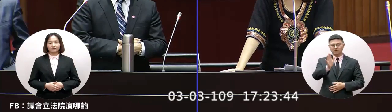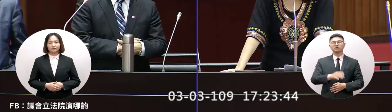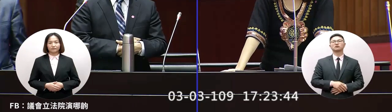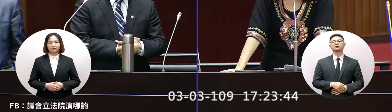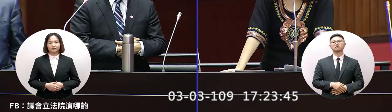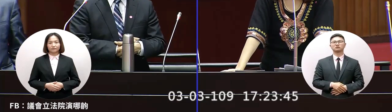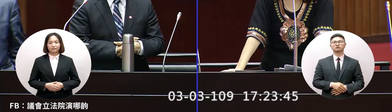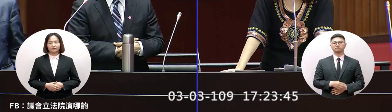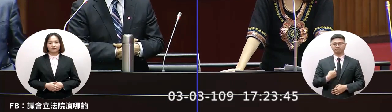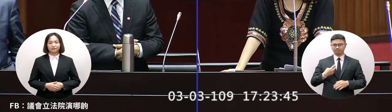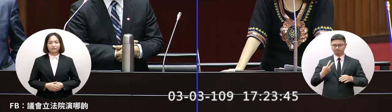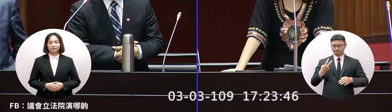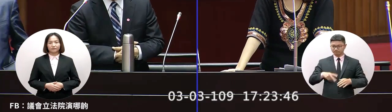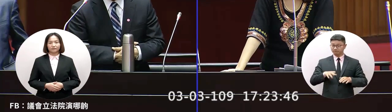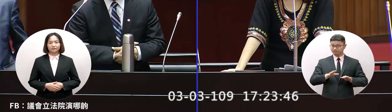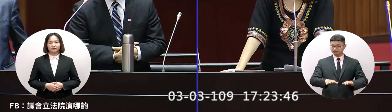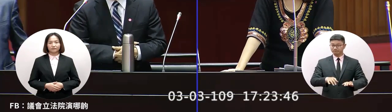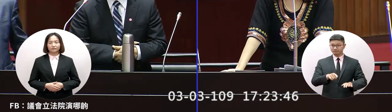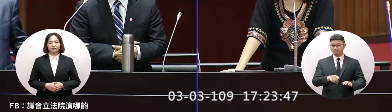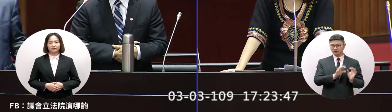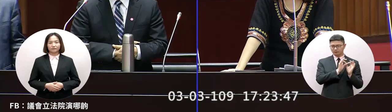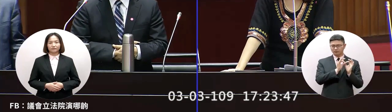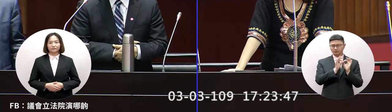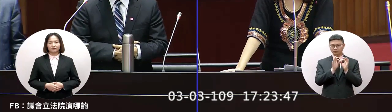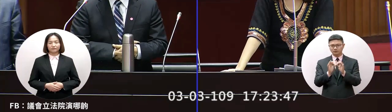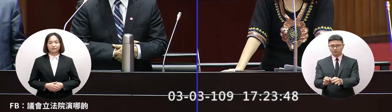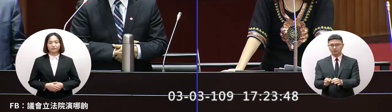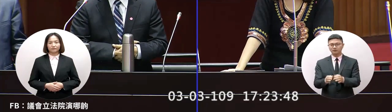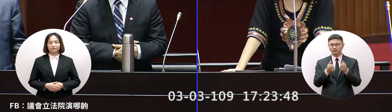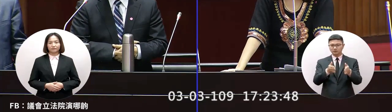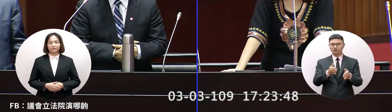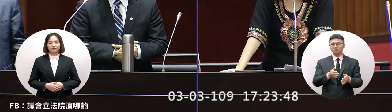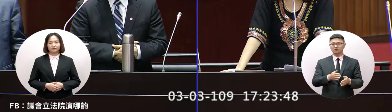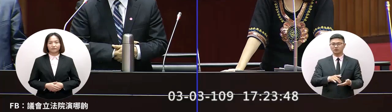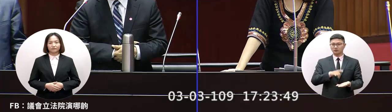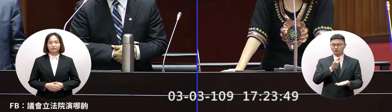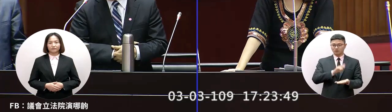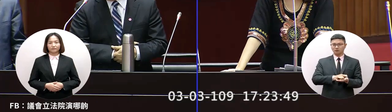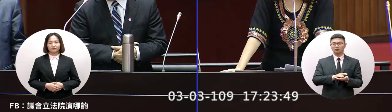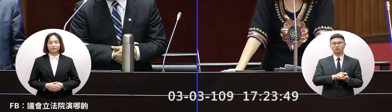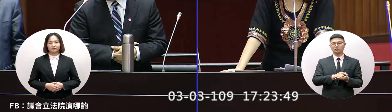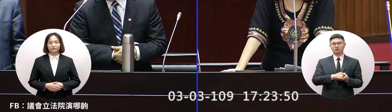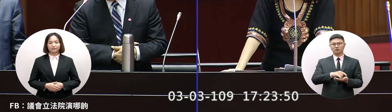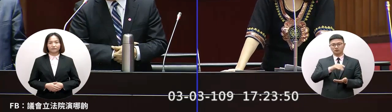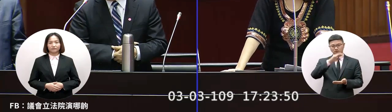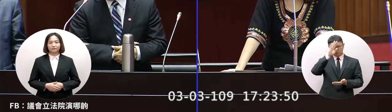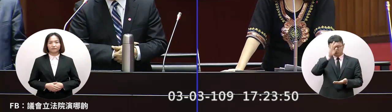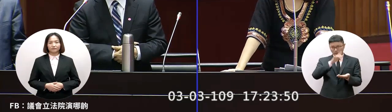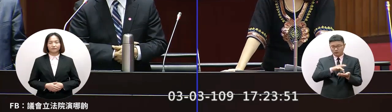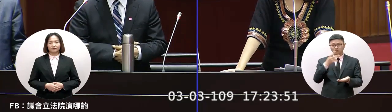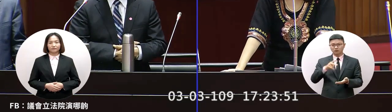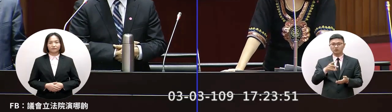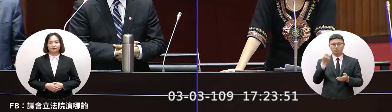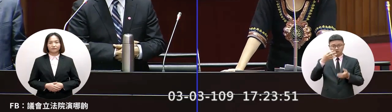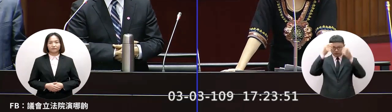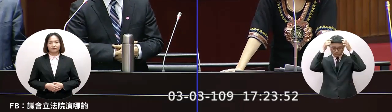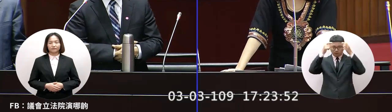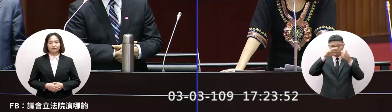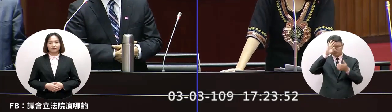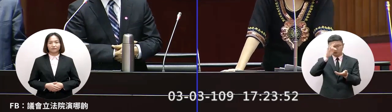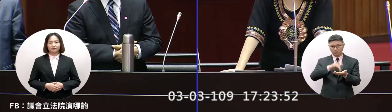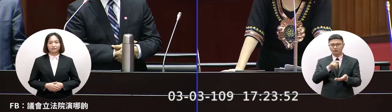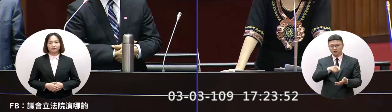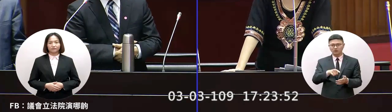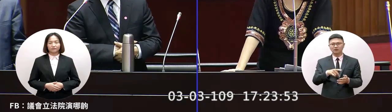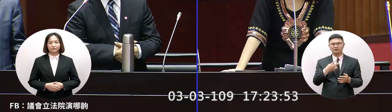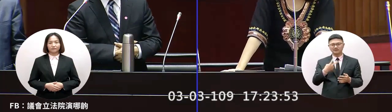个持续的要跟武汉病毒，就是这个新冠病毒共同生存的这样子的一个